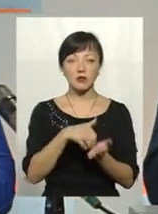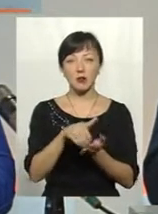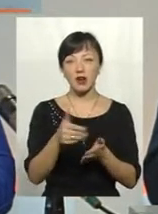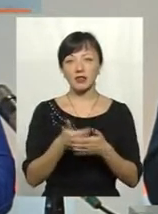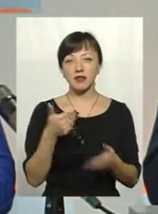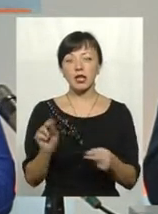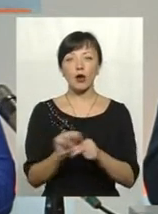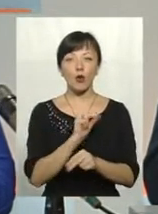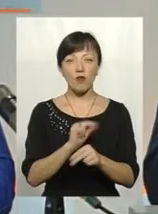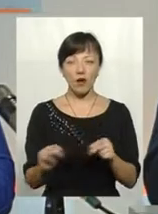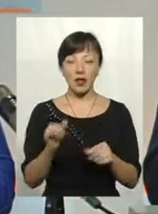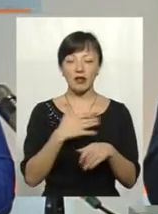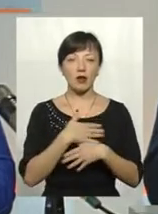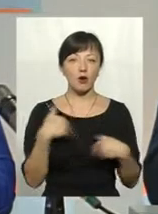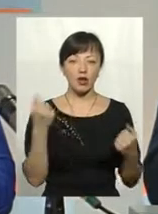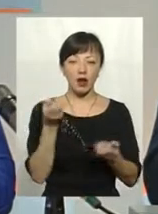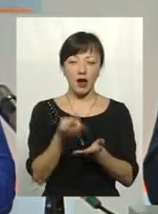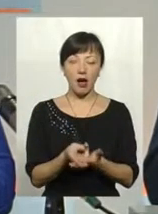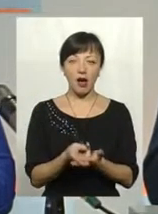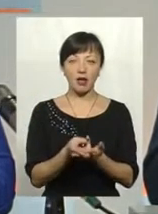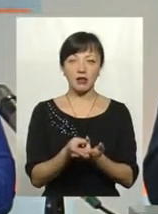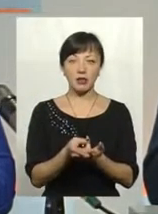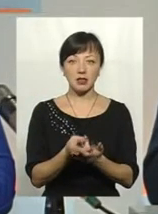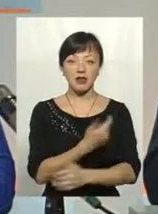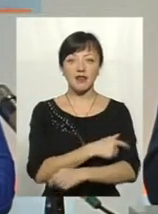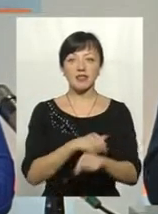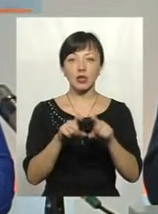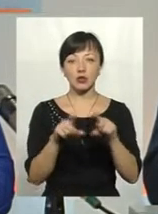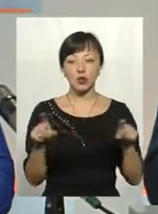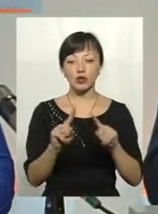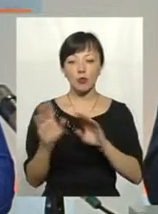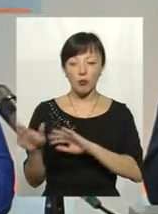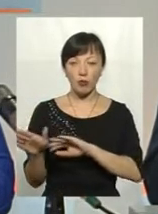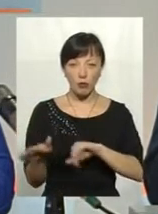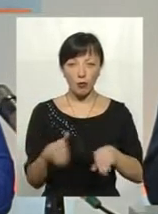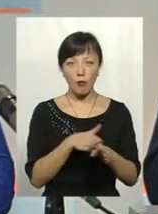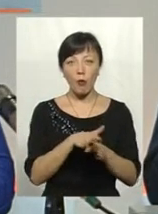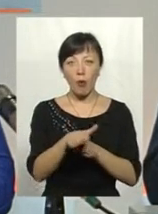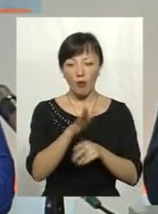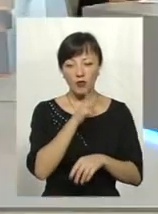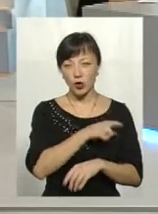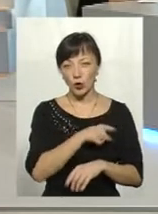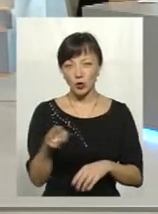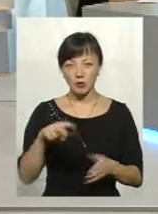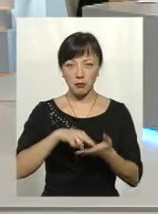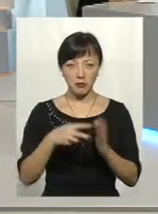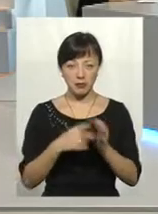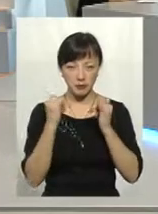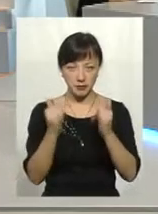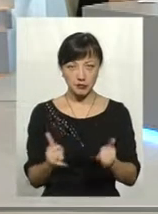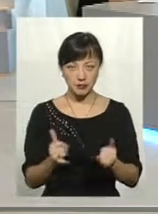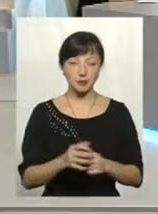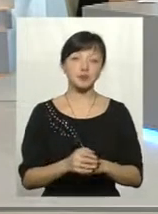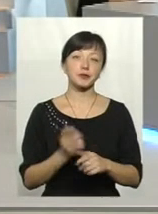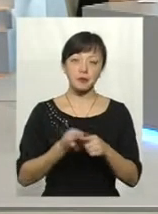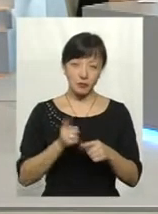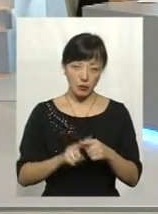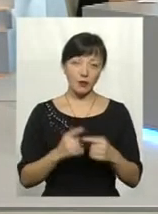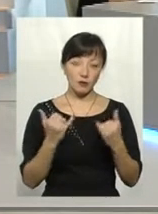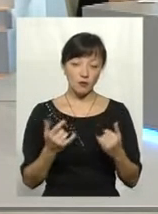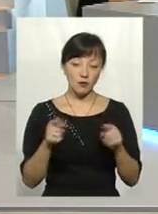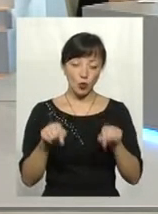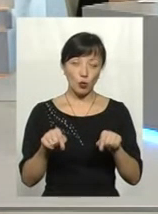від лікування і не хочуть лягати в стаціонар для того, щоб пройти по курс лікування, який передбачений для них. Тому в цьому